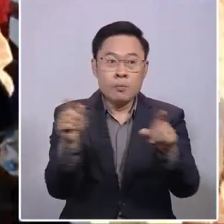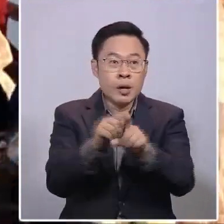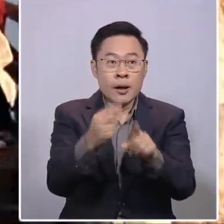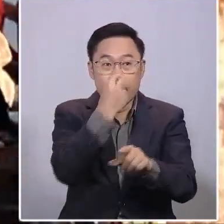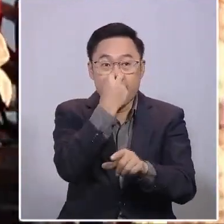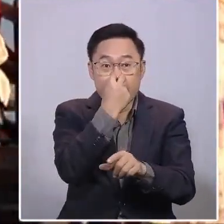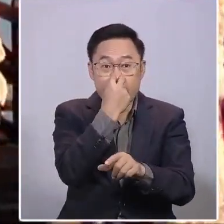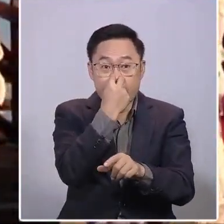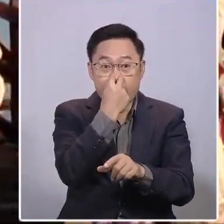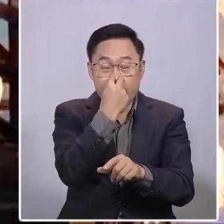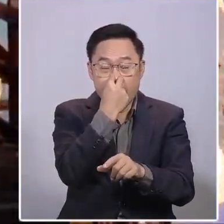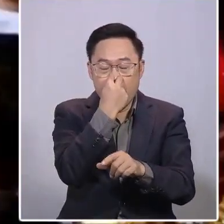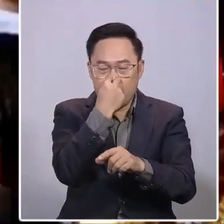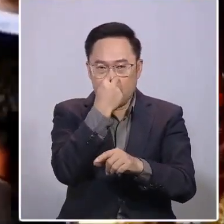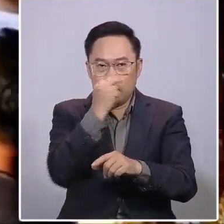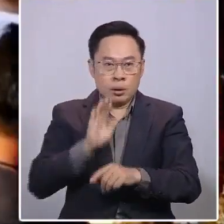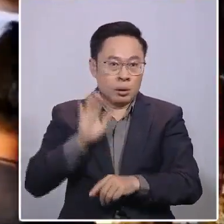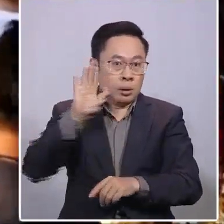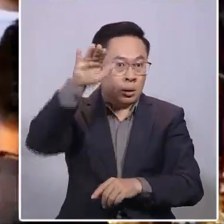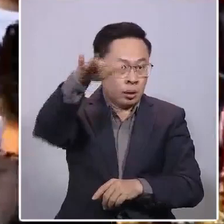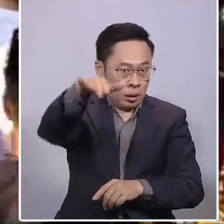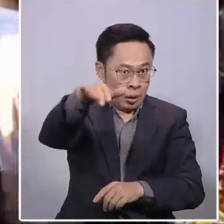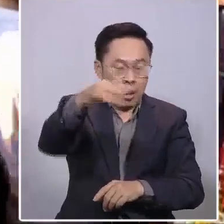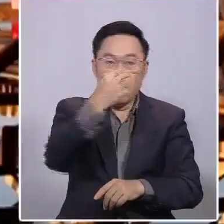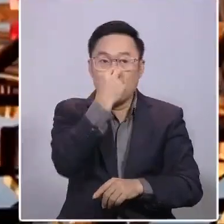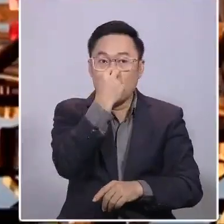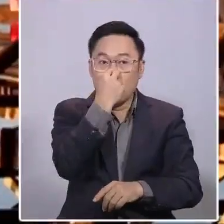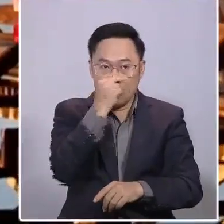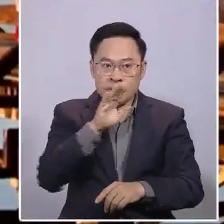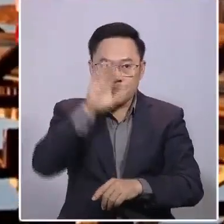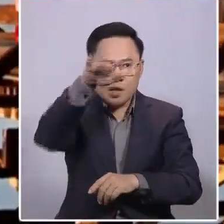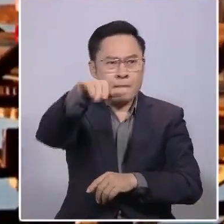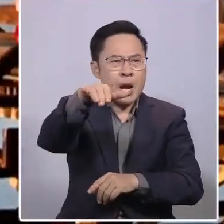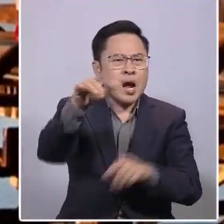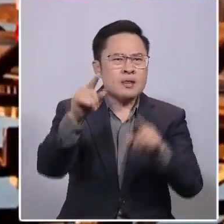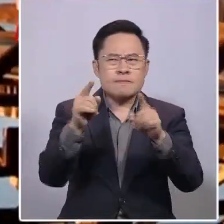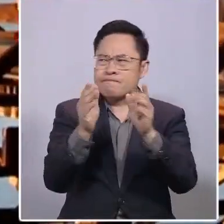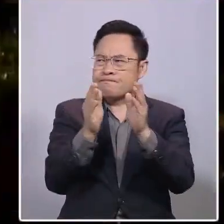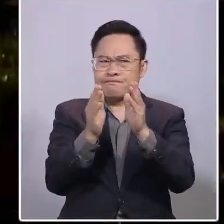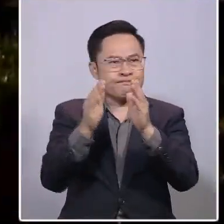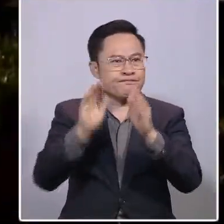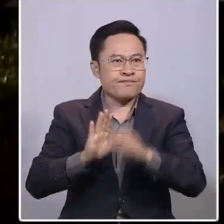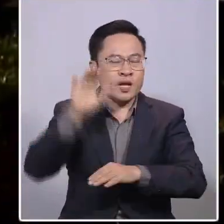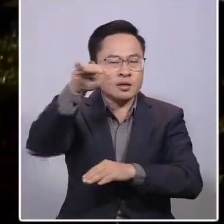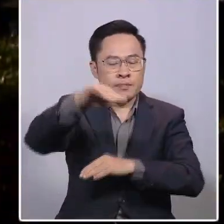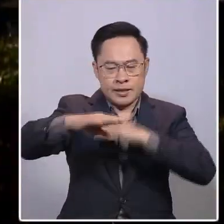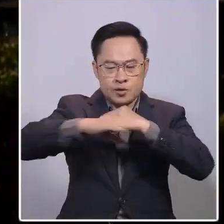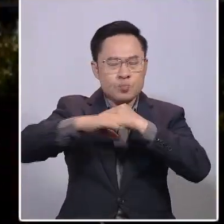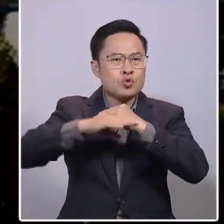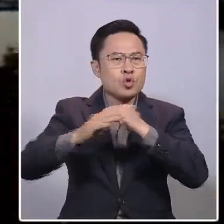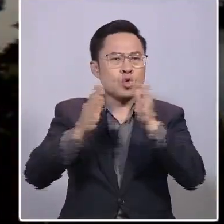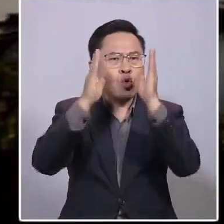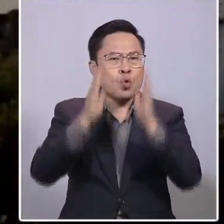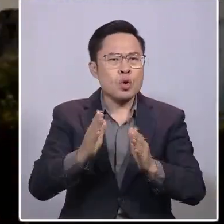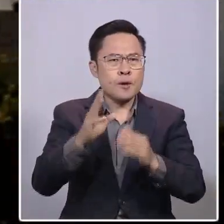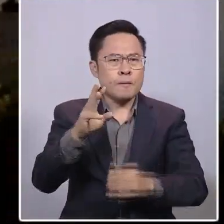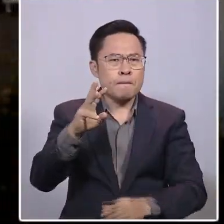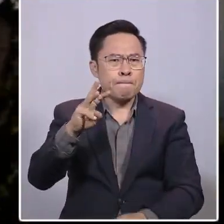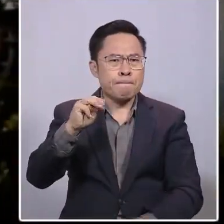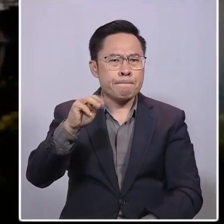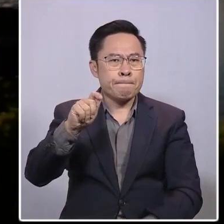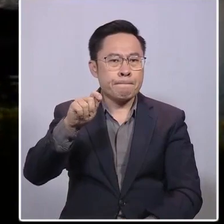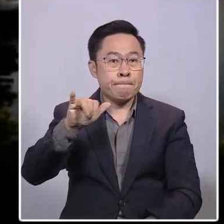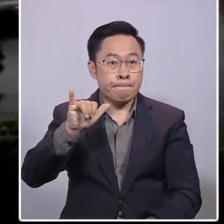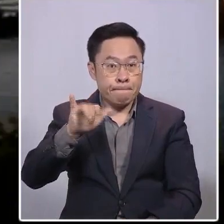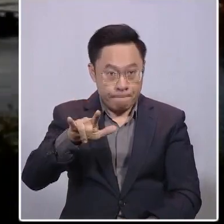านมาครับนักท่องเที่ยวจำนวนมากยังคงออกมานะครับทำบุญตักบาตรนะครับในพื้นที่ชุมชนชาวมอญบ้านวังกะ